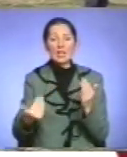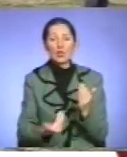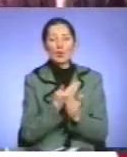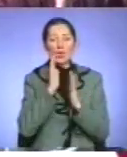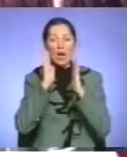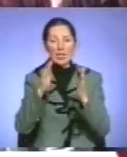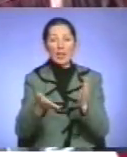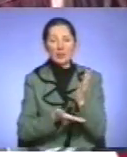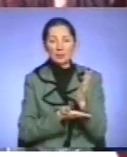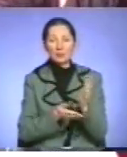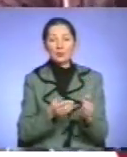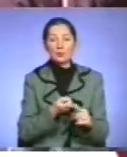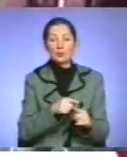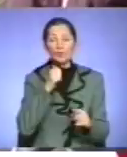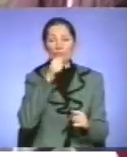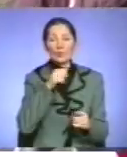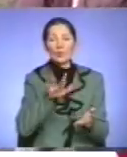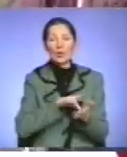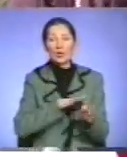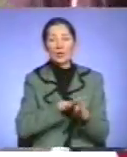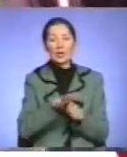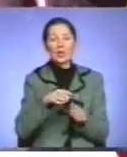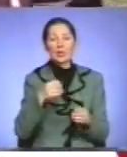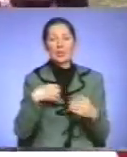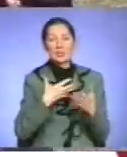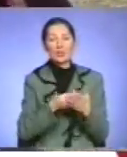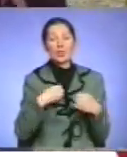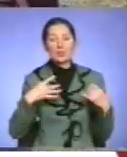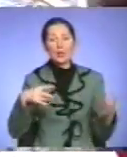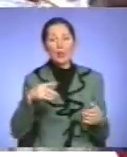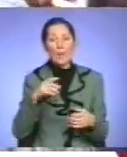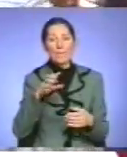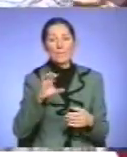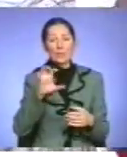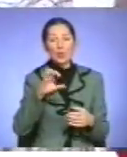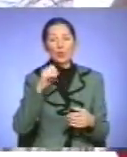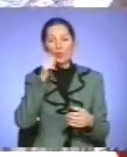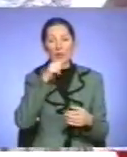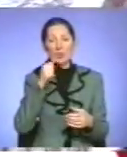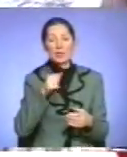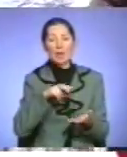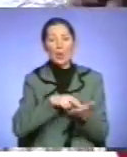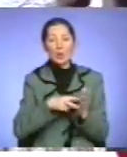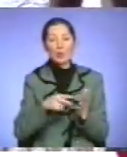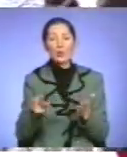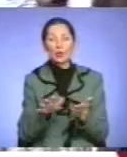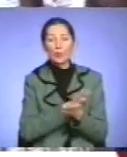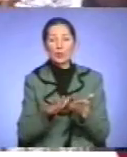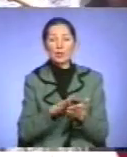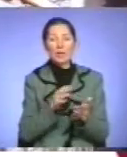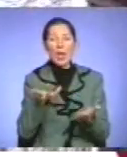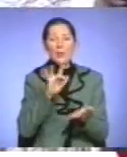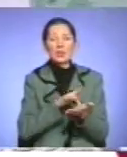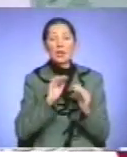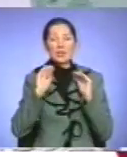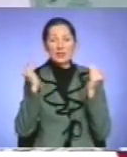місто відзначатиме своє 500-ліття. У рамках підготовчих заходів до ладу планують привести і міський стадіон. А Скалацький